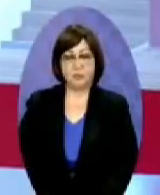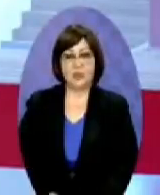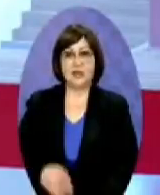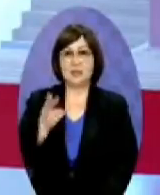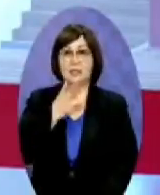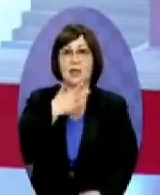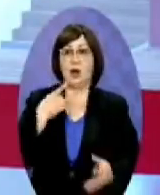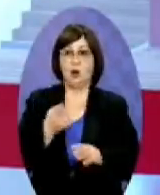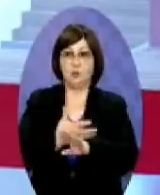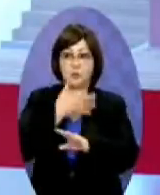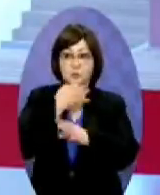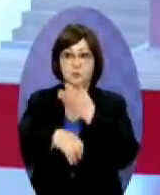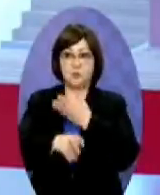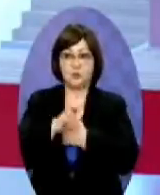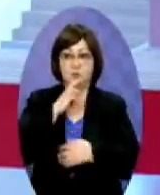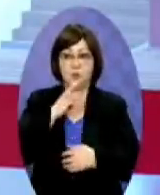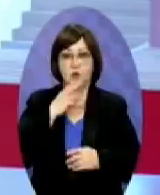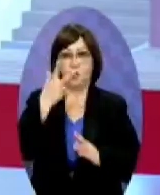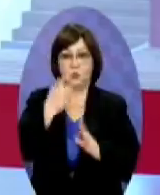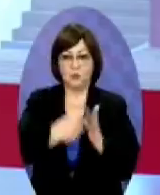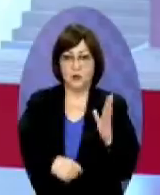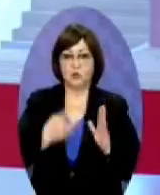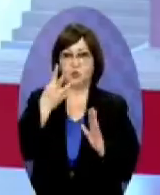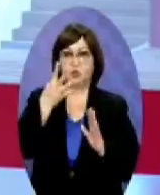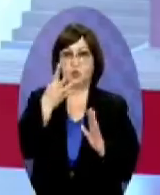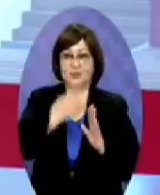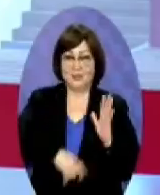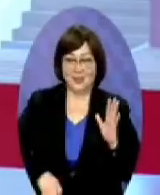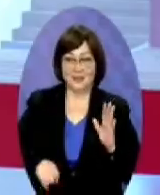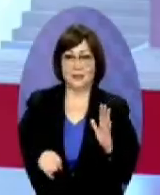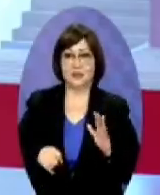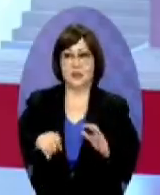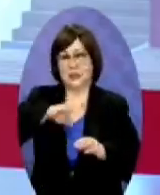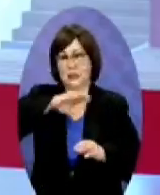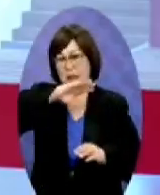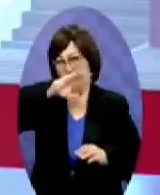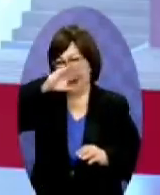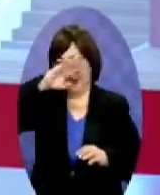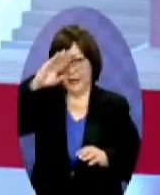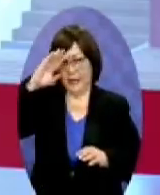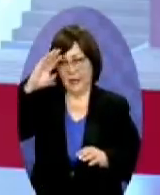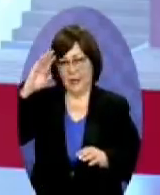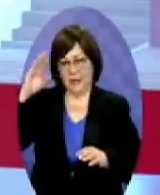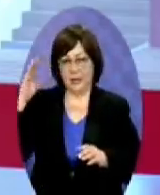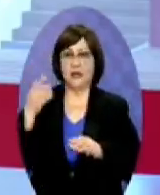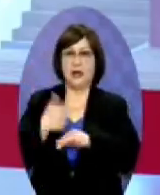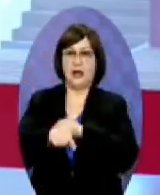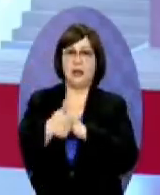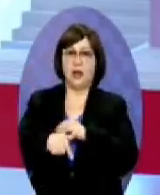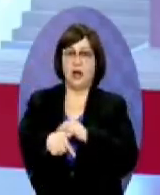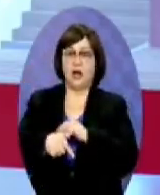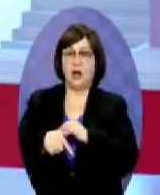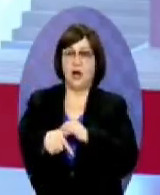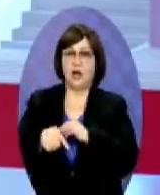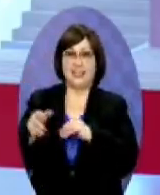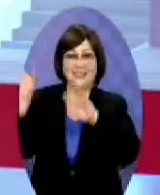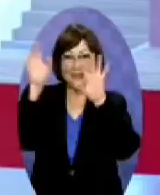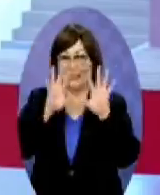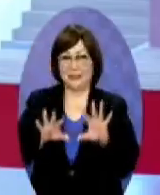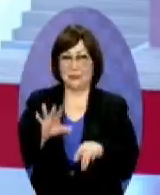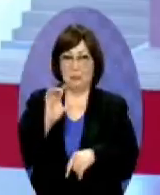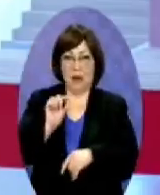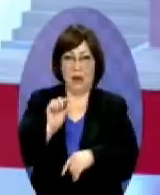Цагаагарын урчилсан мэдээгээр 3-4 сард нийт нутгаар олон жилийн дунджаас дулаан байх юм байна. Мөн энэ үйл харьцангуй цас багтаа